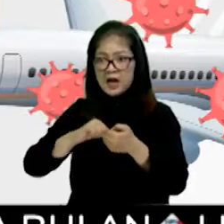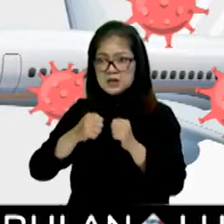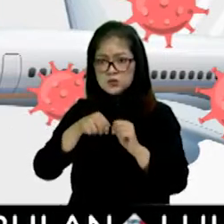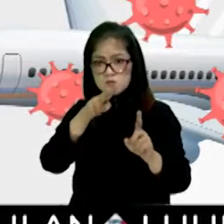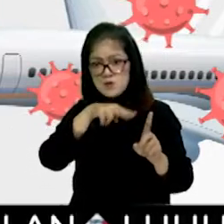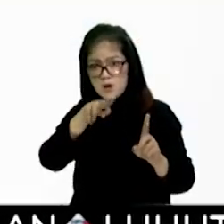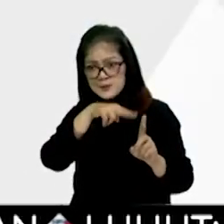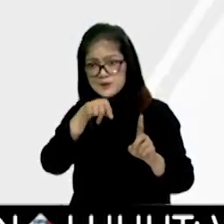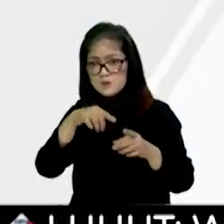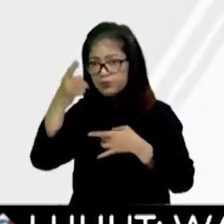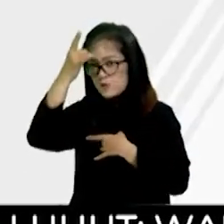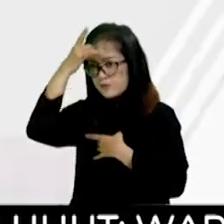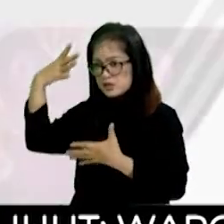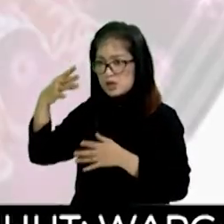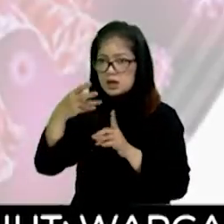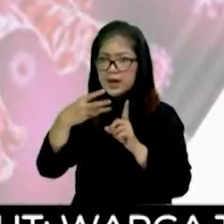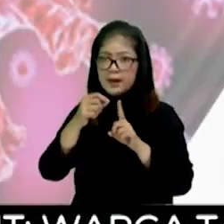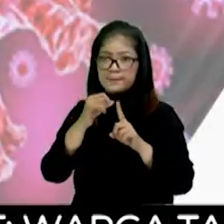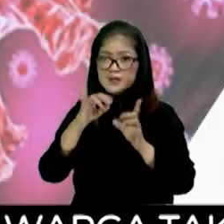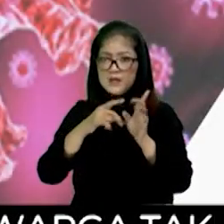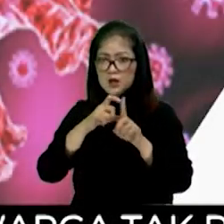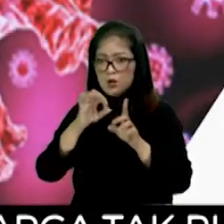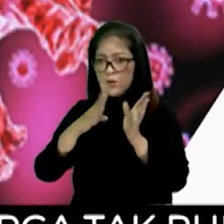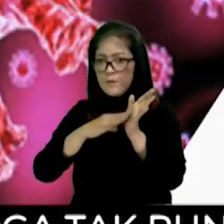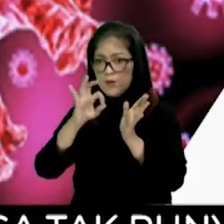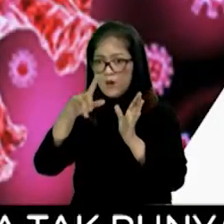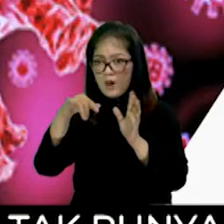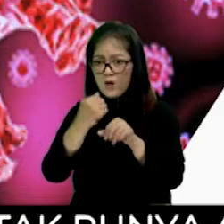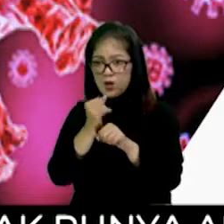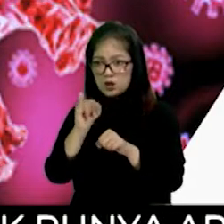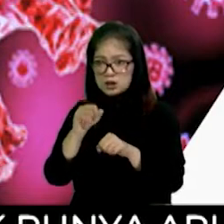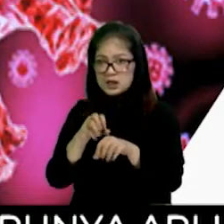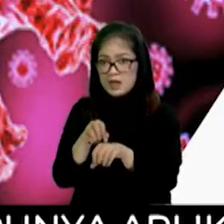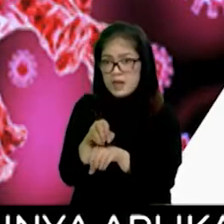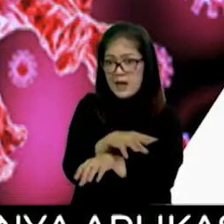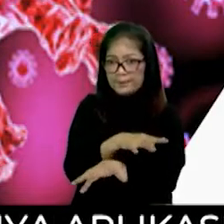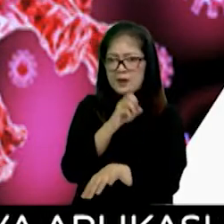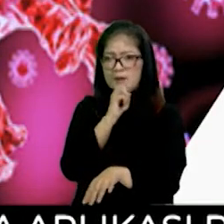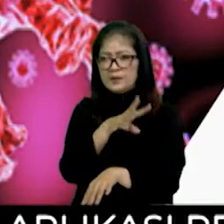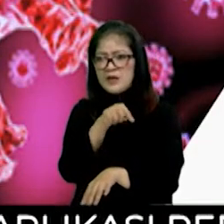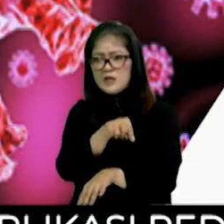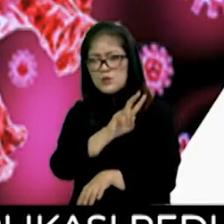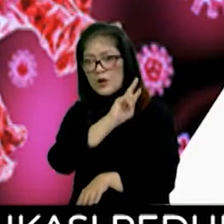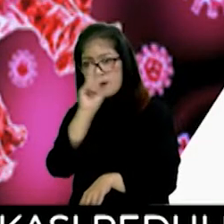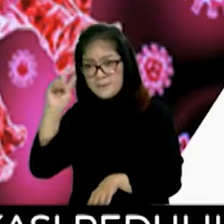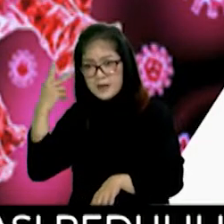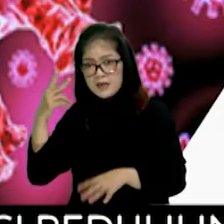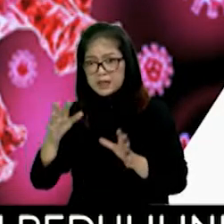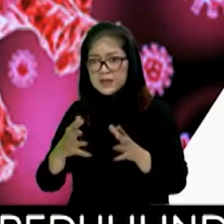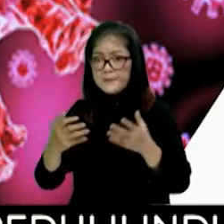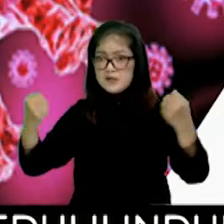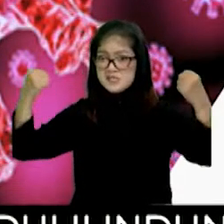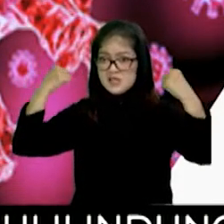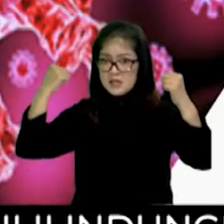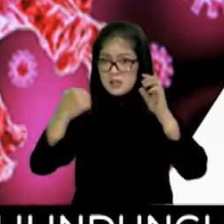epidemiolog. Dampak varian Omikron, Sabtu lalu Kemenkes mengumumkan 2 kasus kematian akibat varian COVID-19 yang menyebar di Indonesia